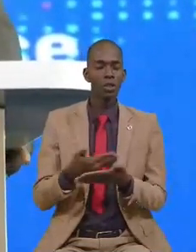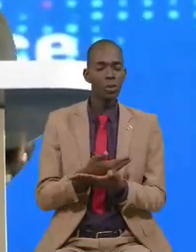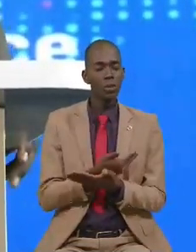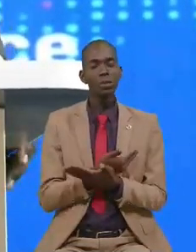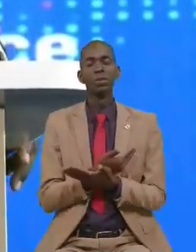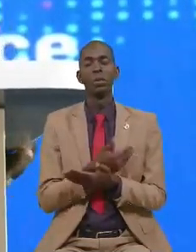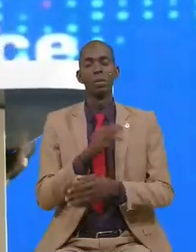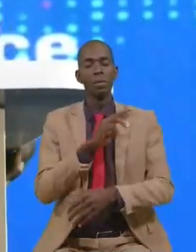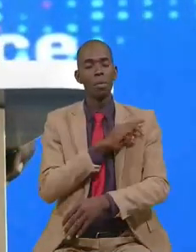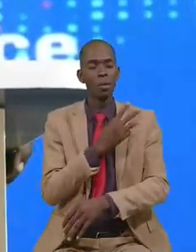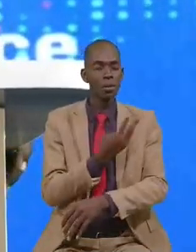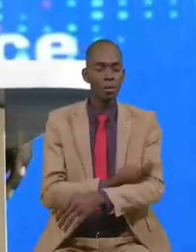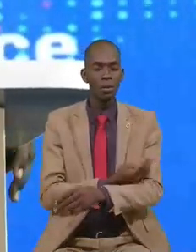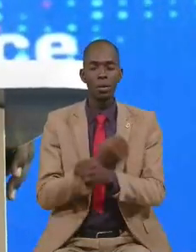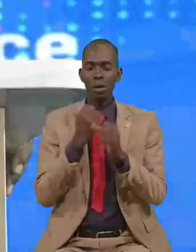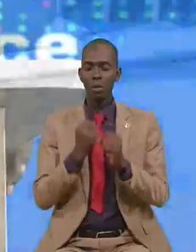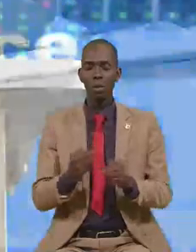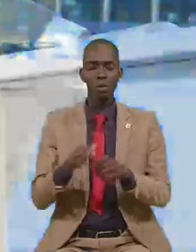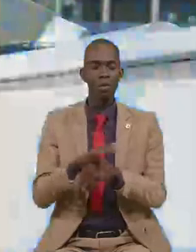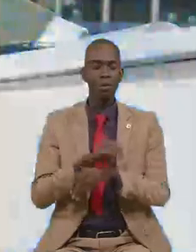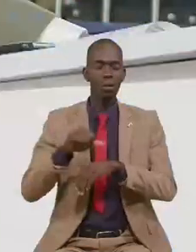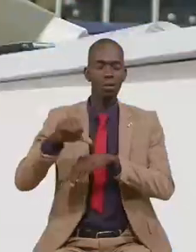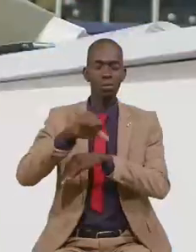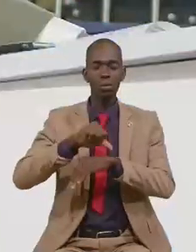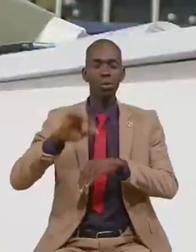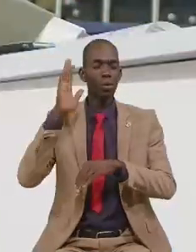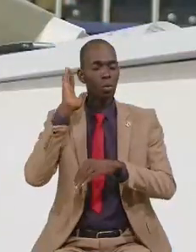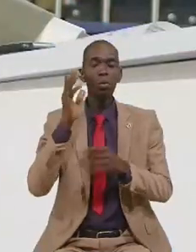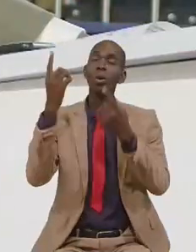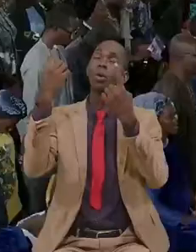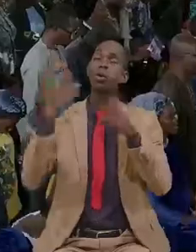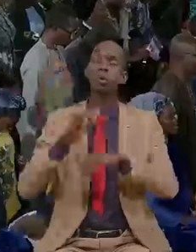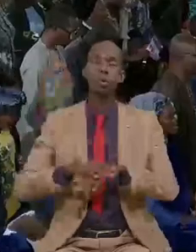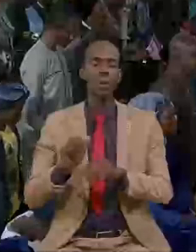grande, puissante onction nouvelle vienne sur chacun de nous.